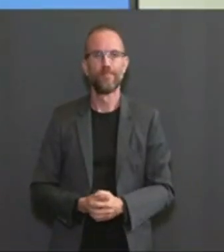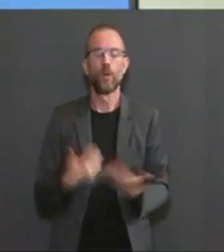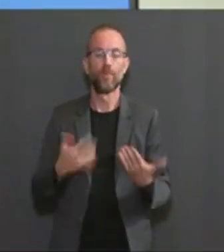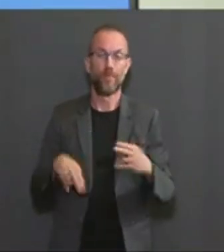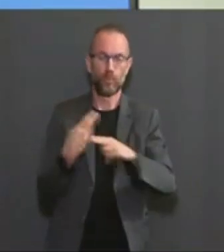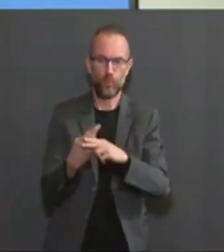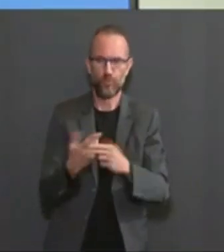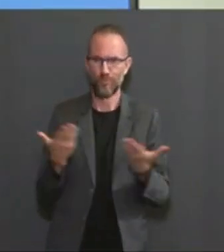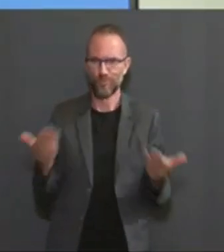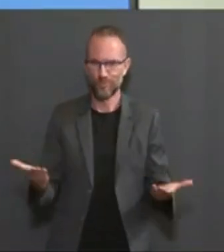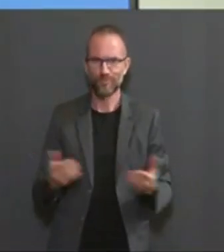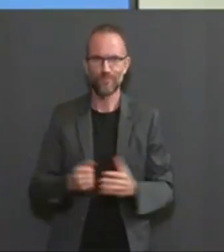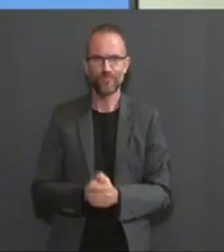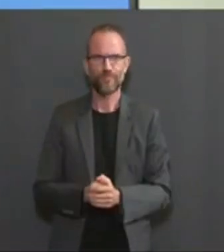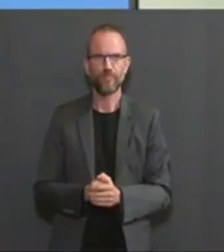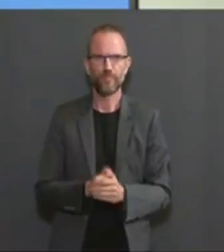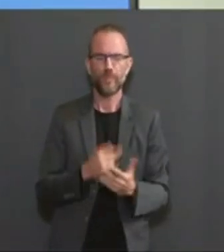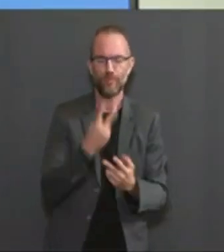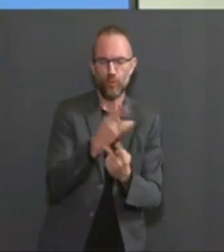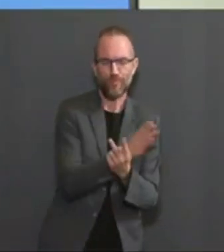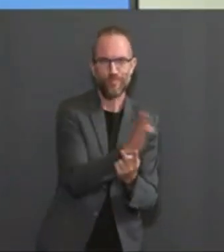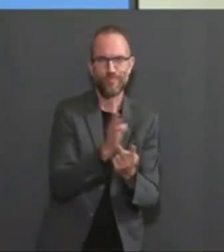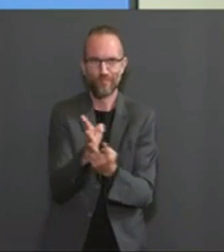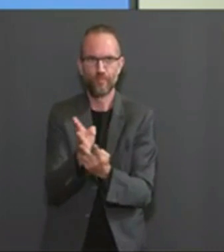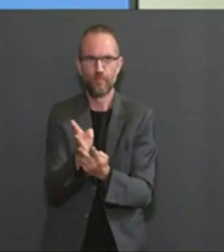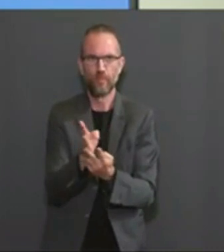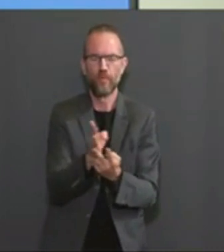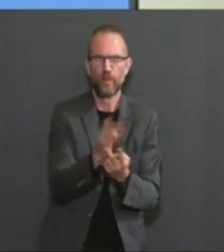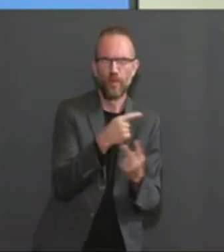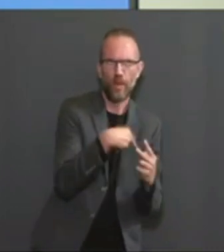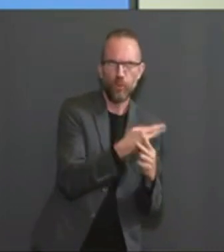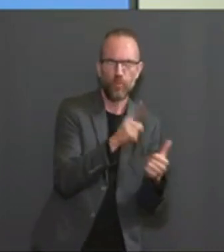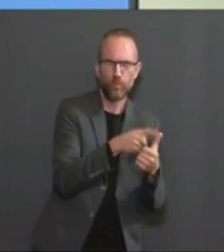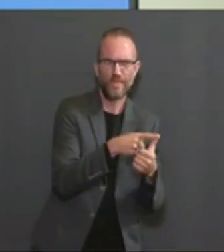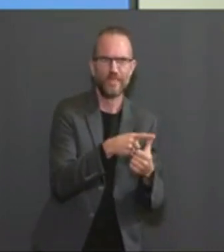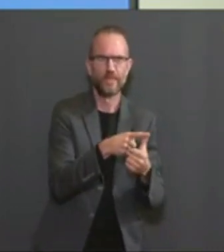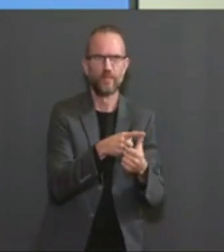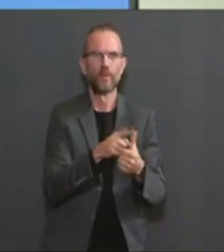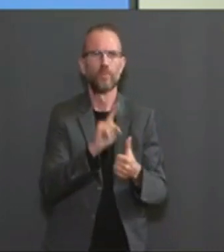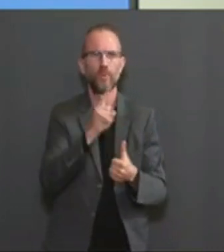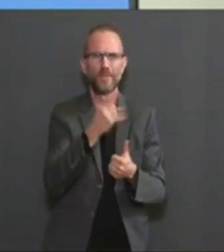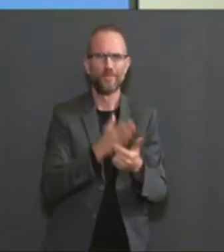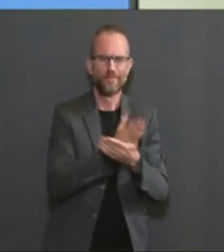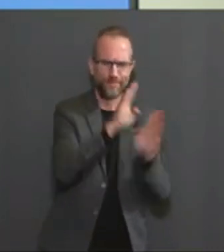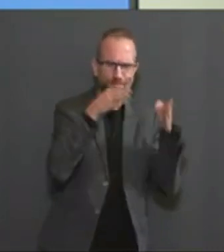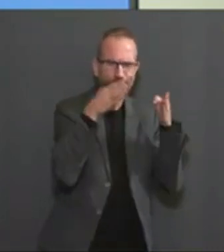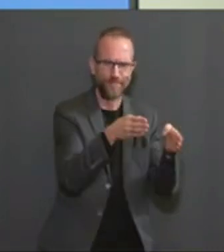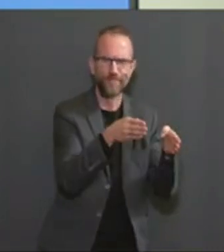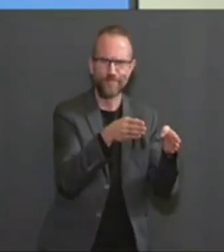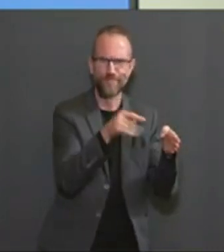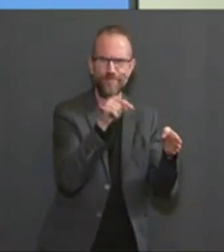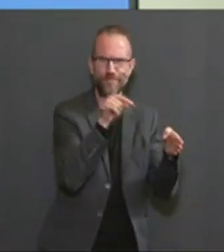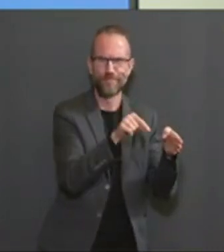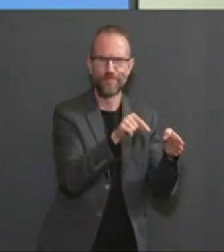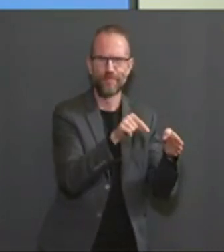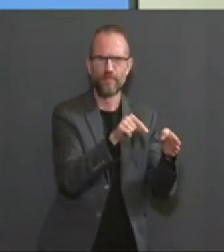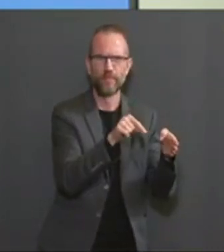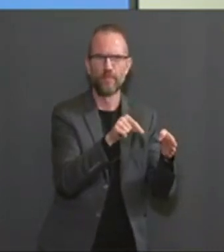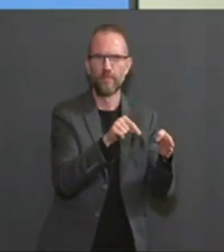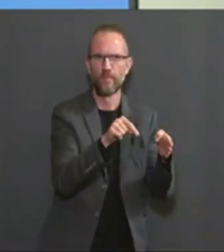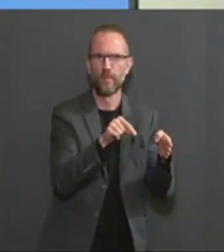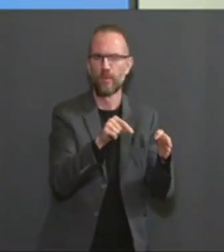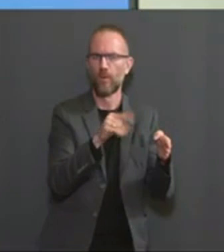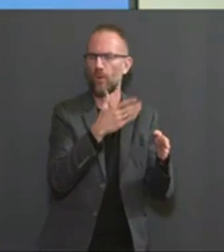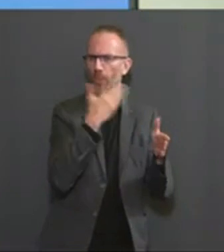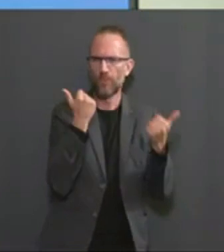Deux parties à la question, donc deux parties à la réponse. Répondons d'abord à la deuxième partie. Non, elles n'auront pas de quarantaine pour la simple et